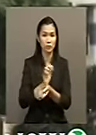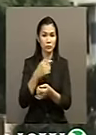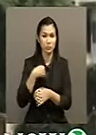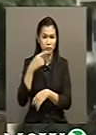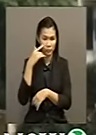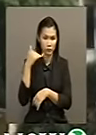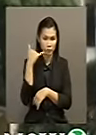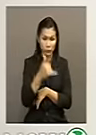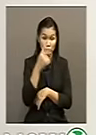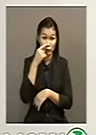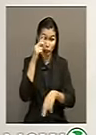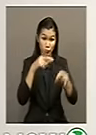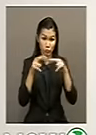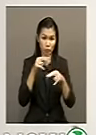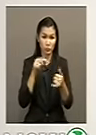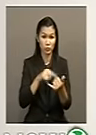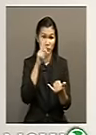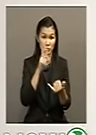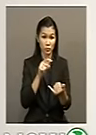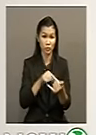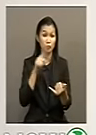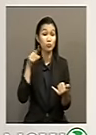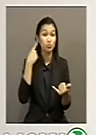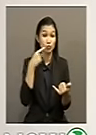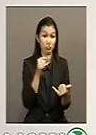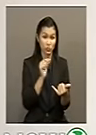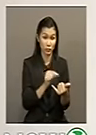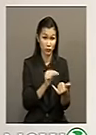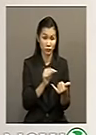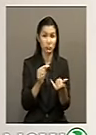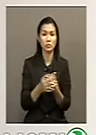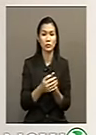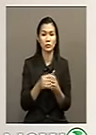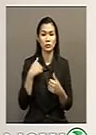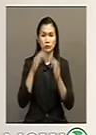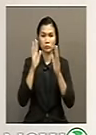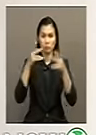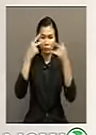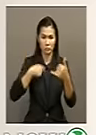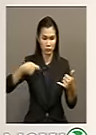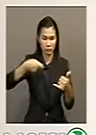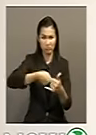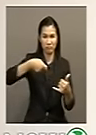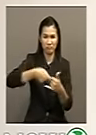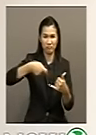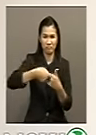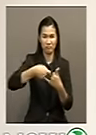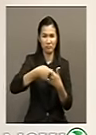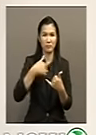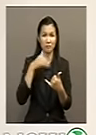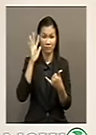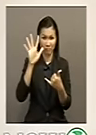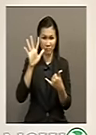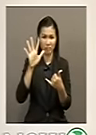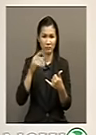ก็ร่วมด้วยเข้าไปตรวจสอบสภาพศพของสุภาพสตรีท่านหนึ่งถูกคนร้ายแทงตามร่างกายเป็นแผล5แ